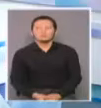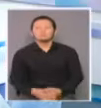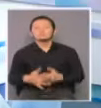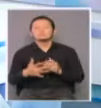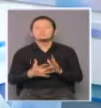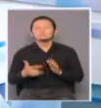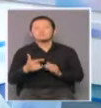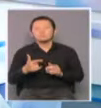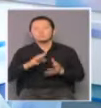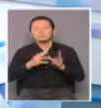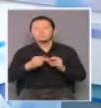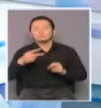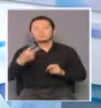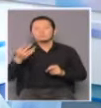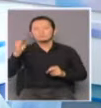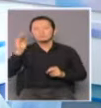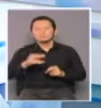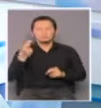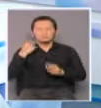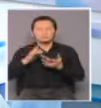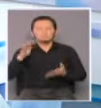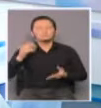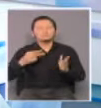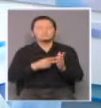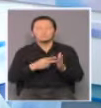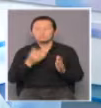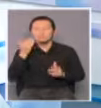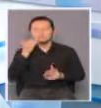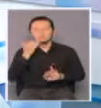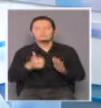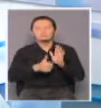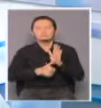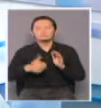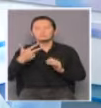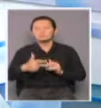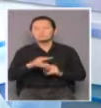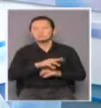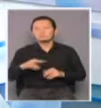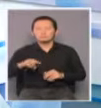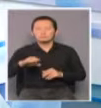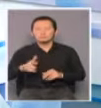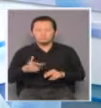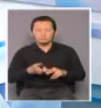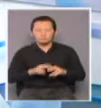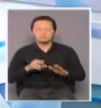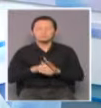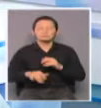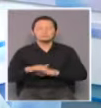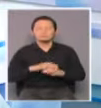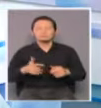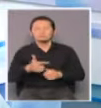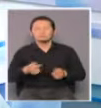В городе Атырау числится 24 тысячи должников, которые задолжали по налогам 630 миллионов тенге. Представители городского